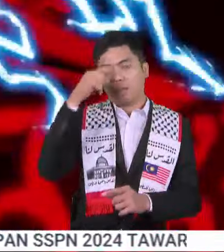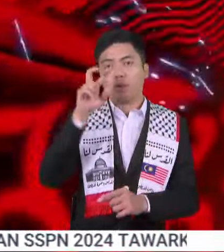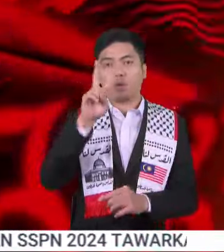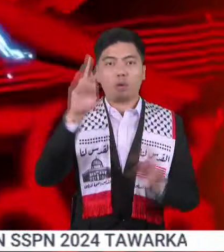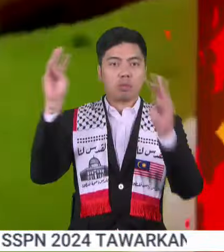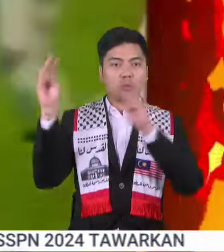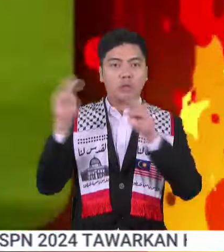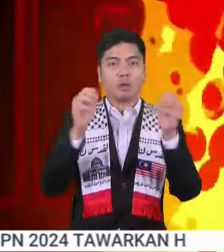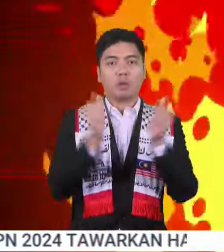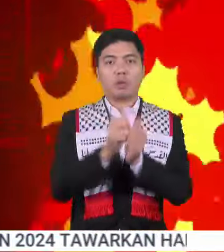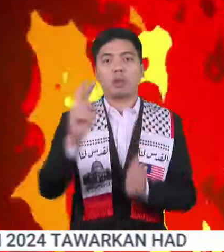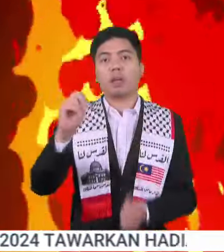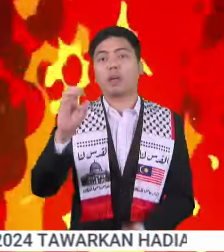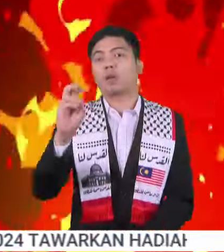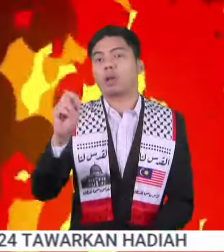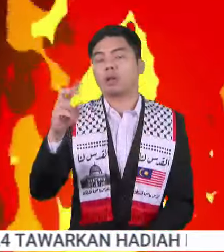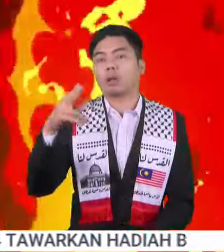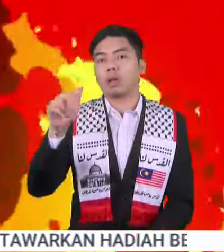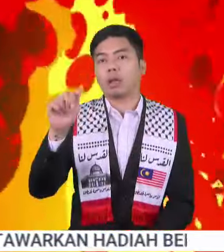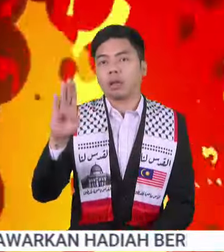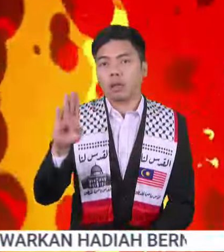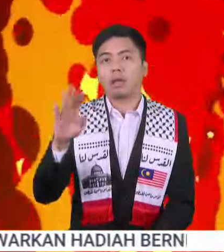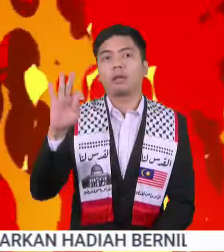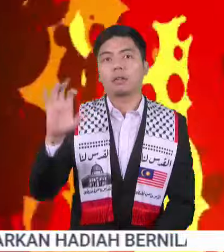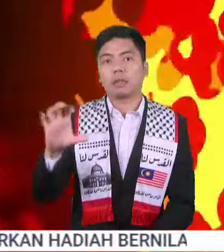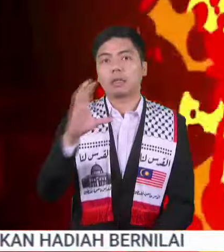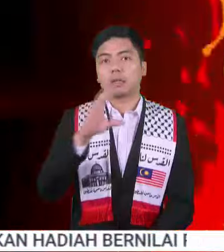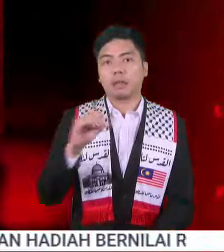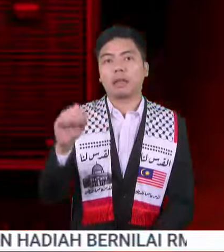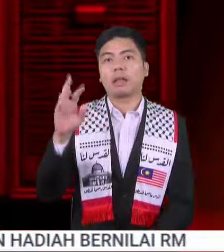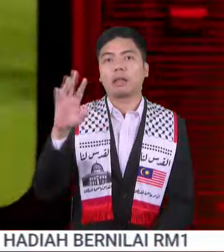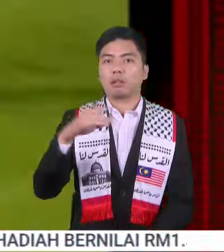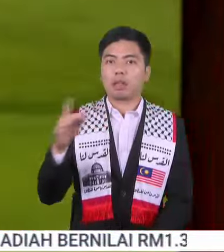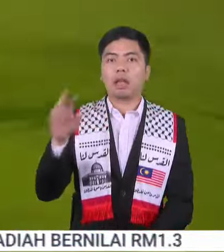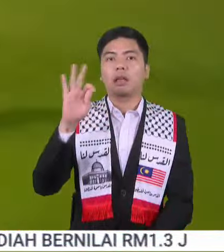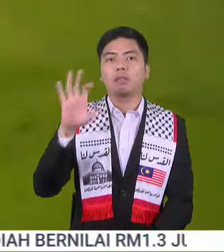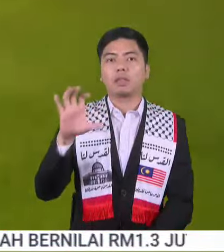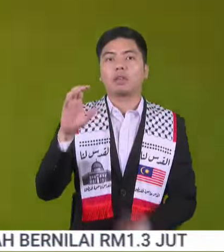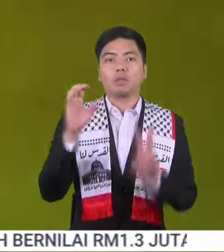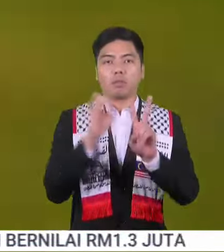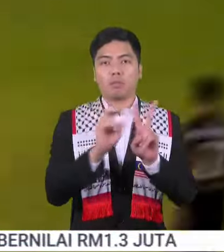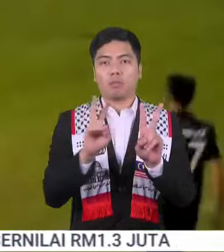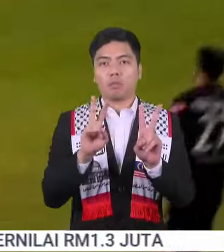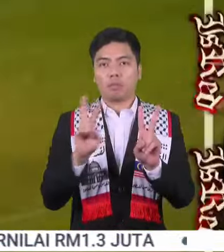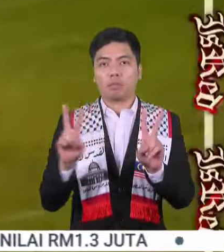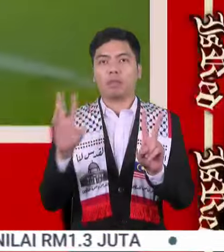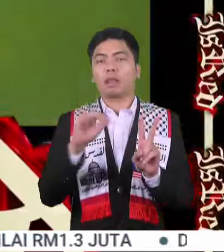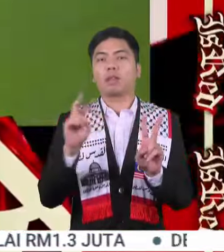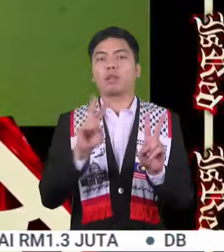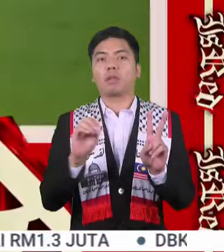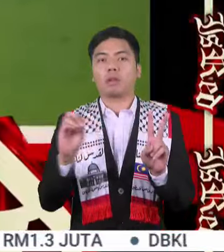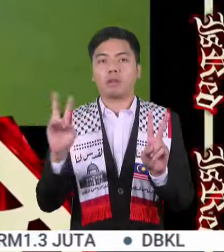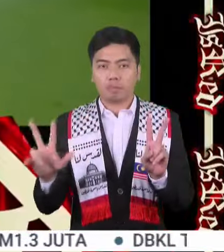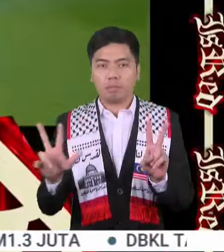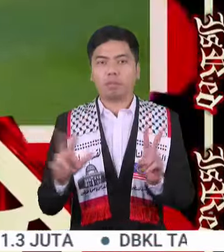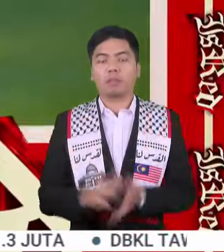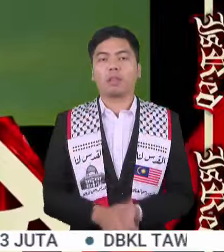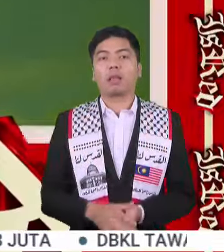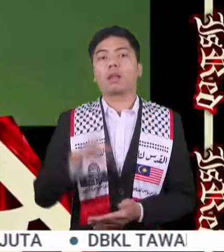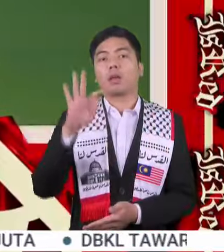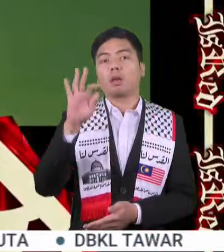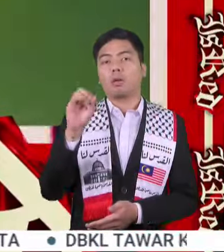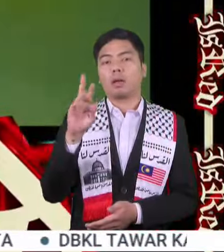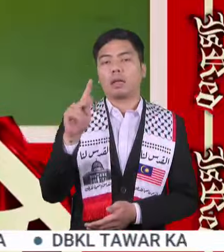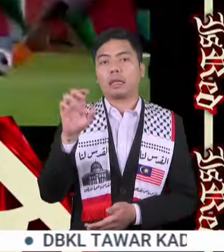musim bersama Nong Bua FC dan Ratchaburi FC dari 2022 hingga 2023. Secara keseluruhan, Fortes